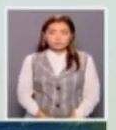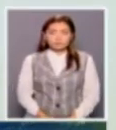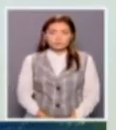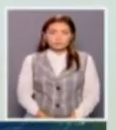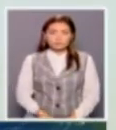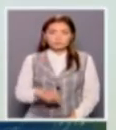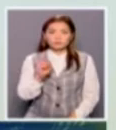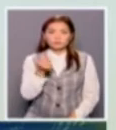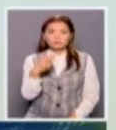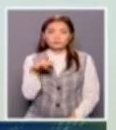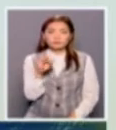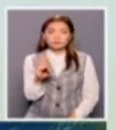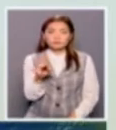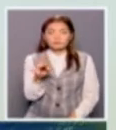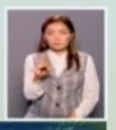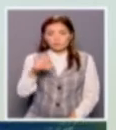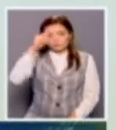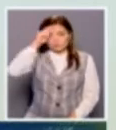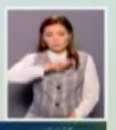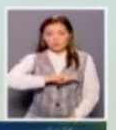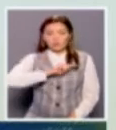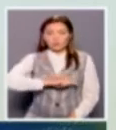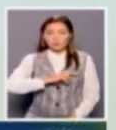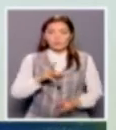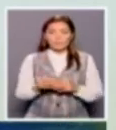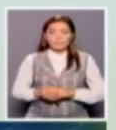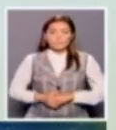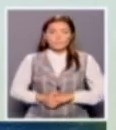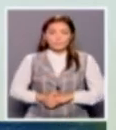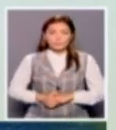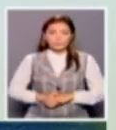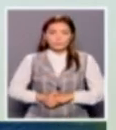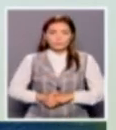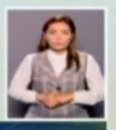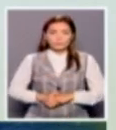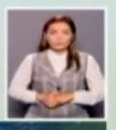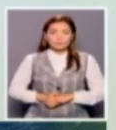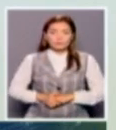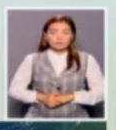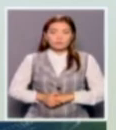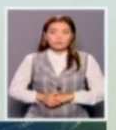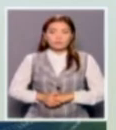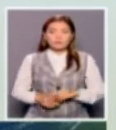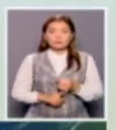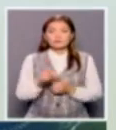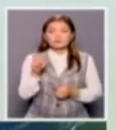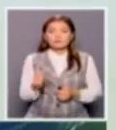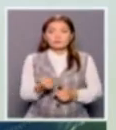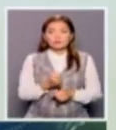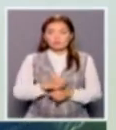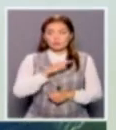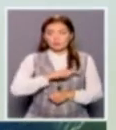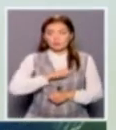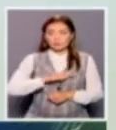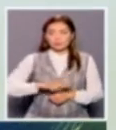жалпы ғылымға, білімге сіңірген еңбектері анау мектептен басталады. Ол кісі екі мектептің директоры